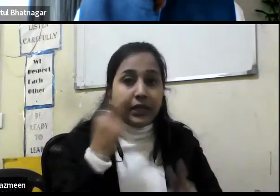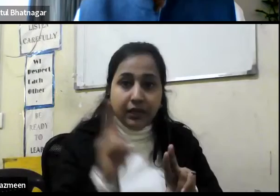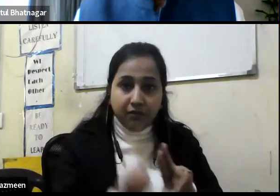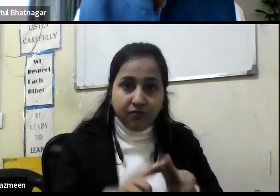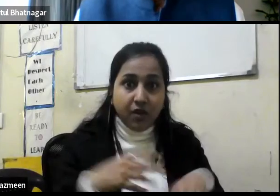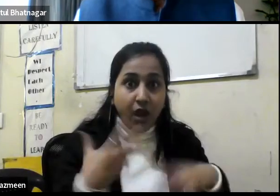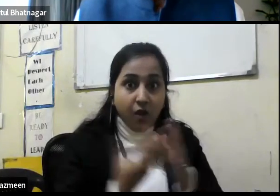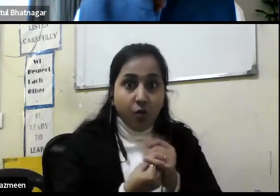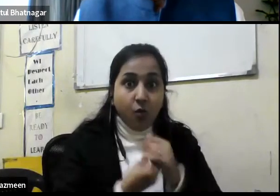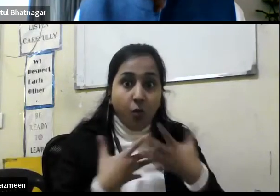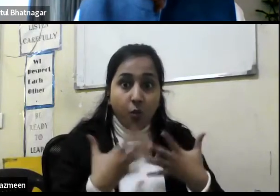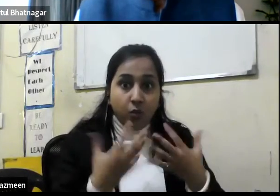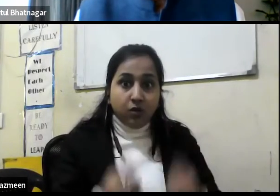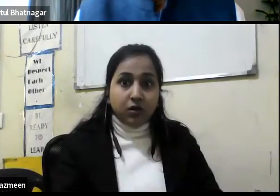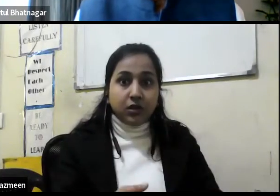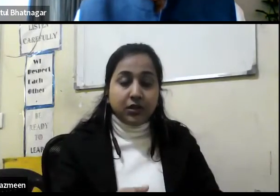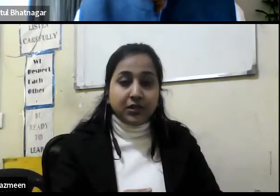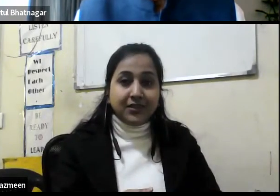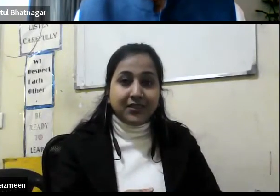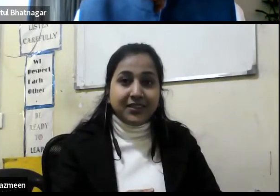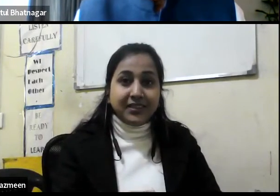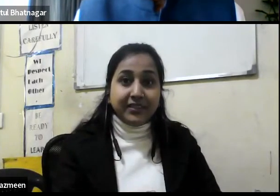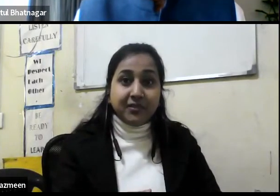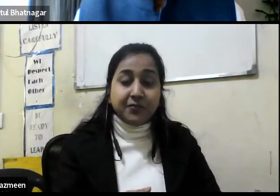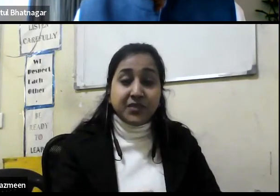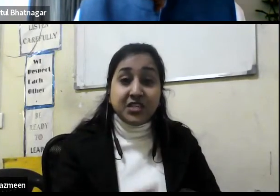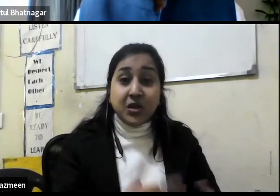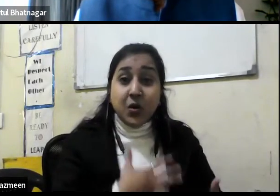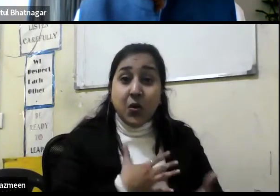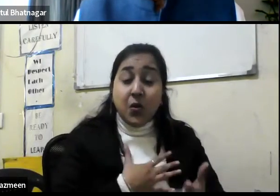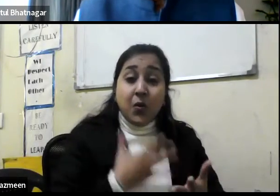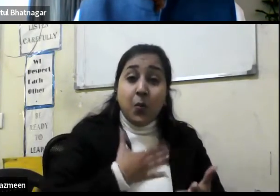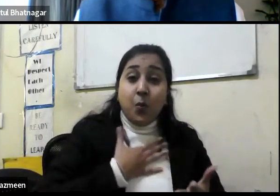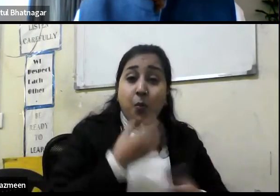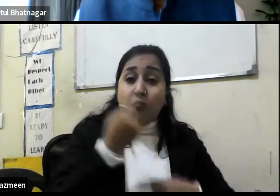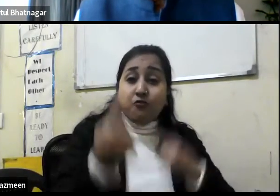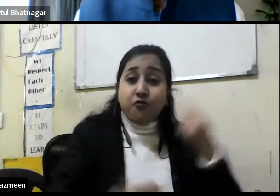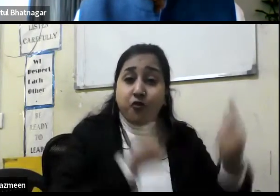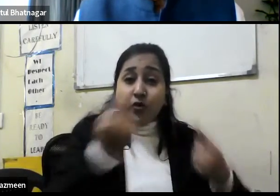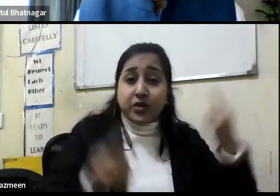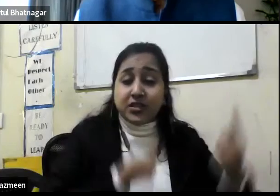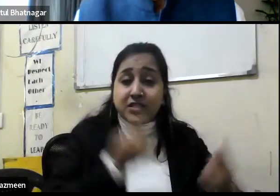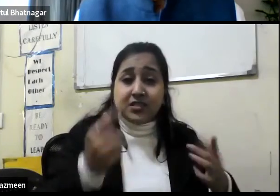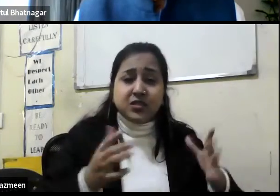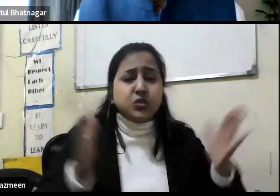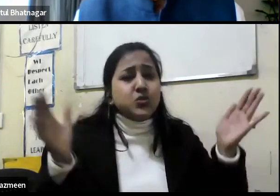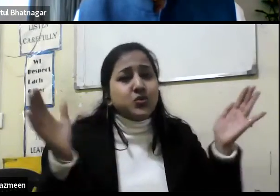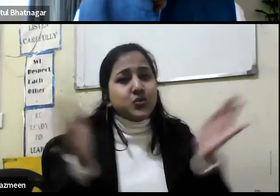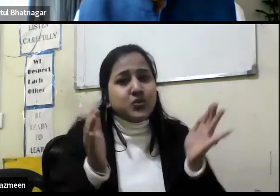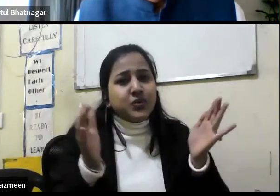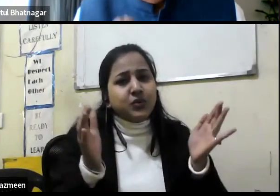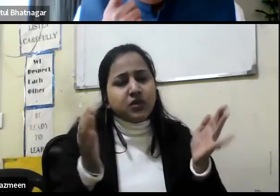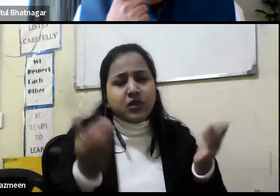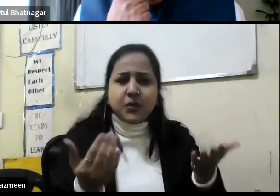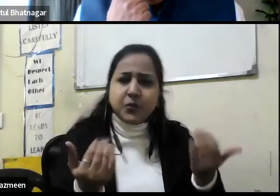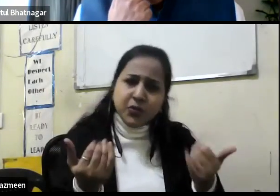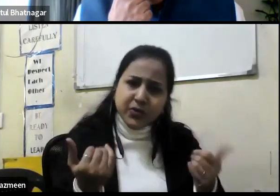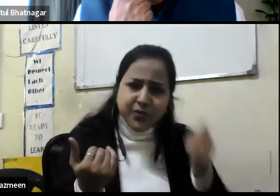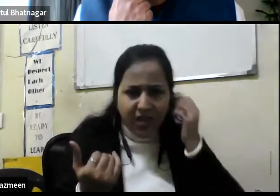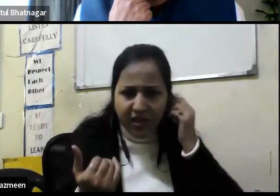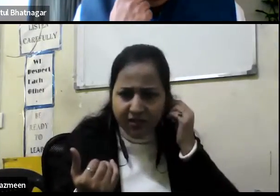बनाएं, जंगल उगाएं, और जंगल उगाना मुश्किल नहीं है, छोटी सी जगह चाहिए, उसमें भी जंगल उग सकता